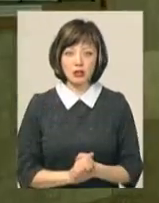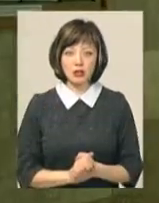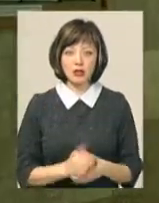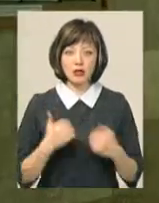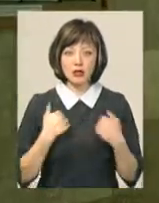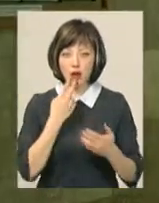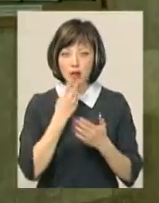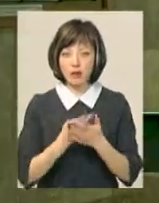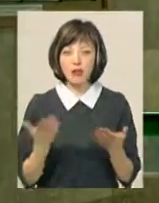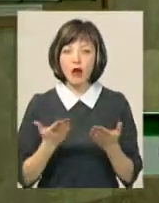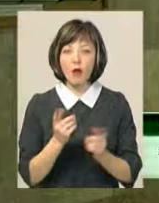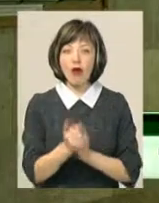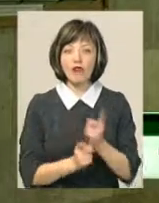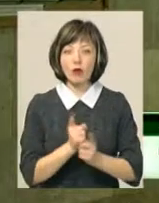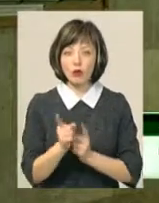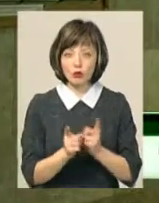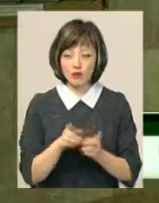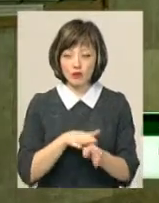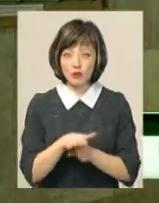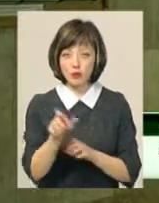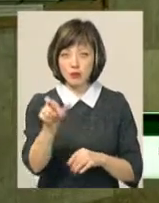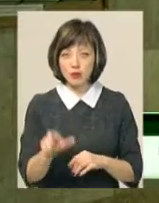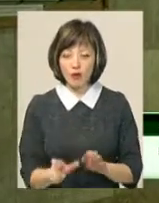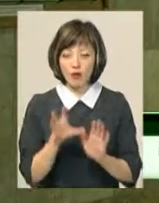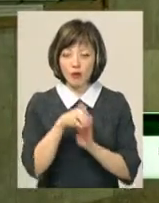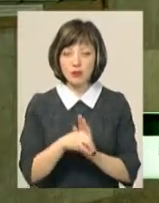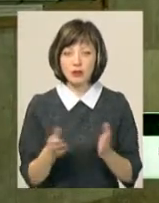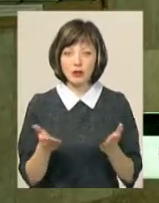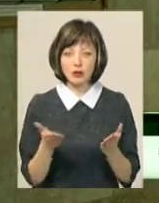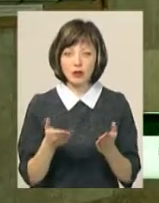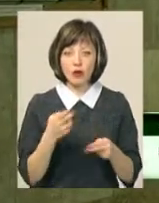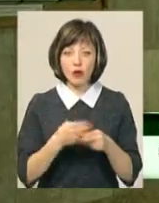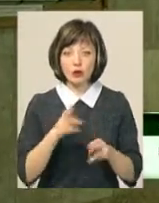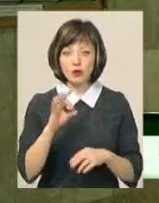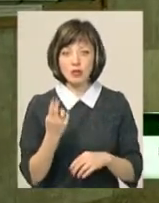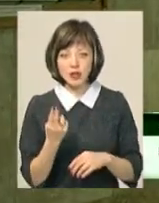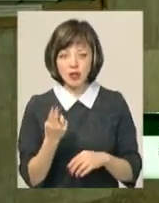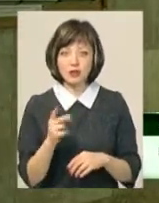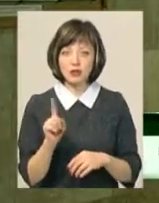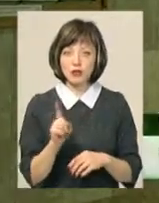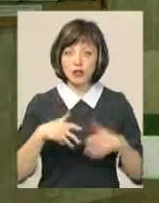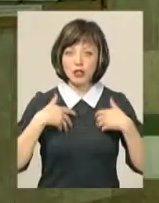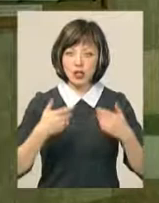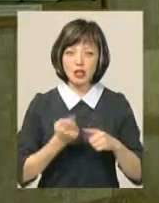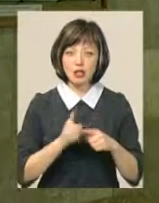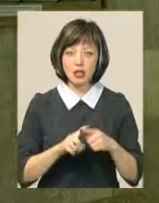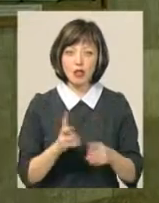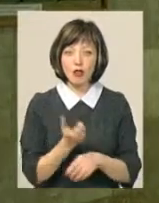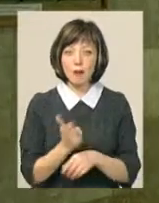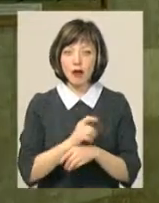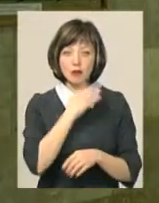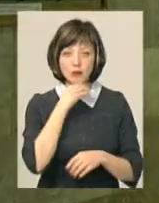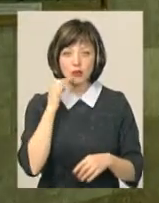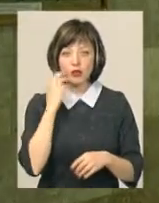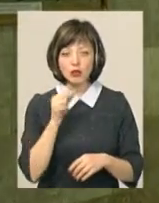яку еволюцію пройшов персонаж, наскільки його вписано в якісь гострі і соціальні, і те, що він виражає, це вже набагато більш